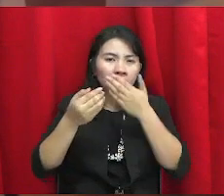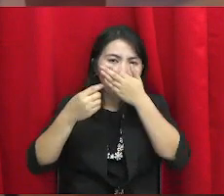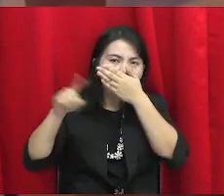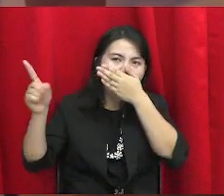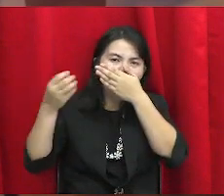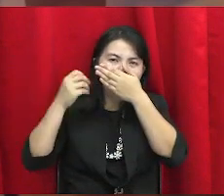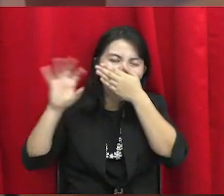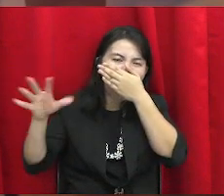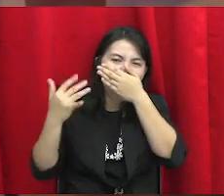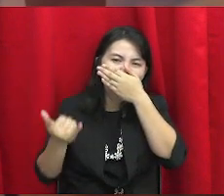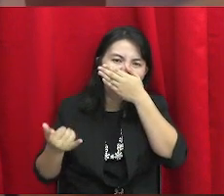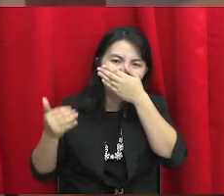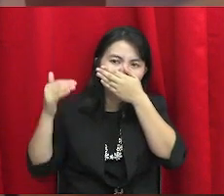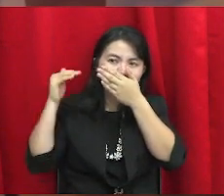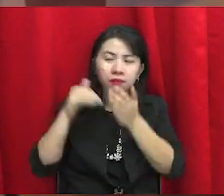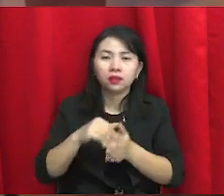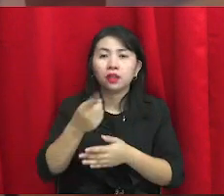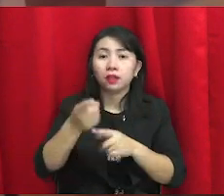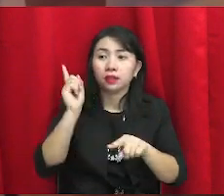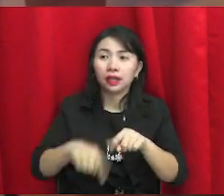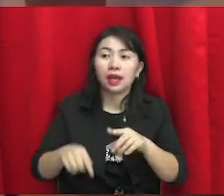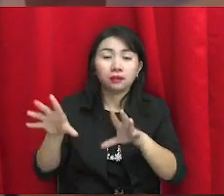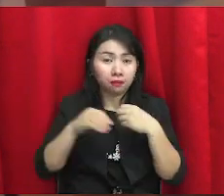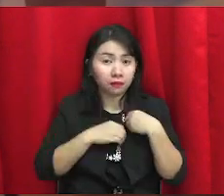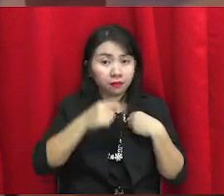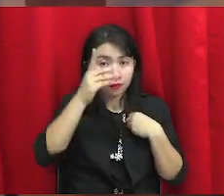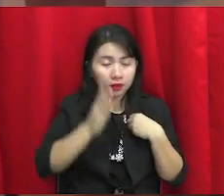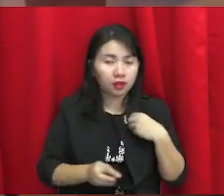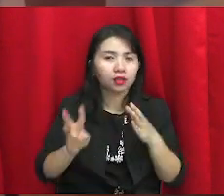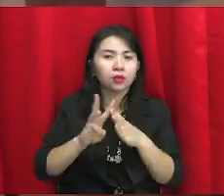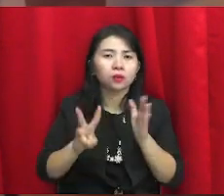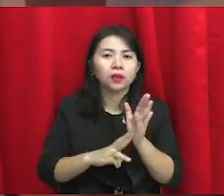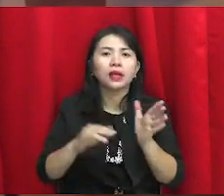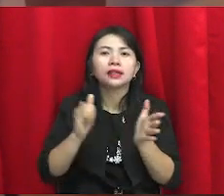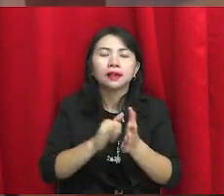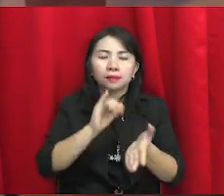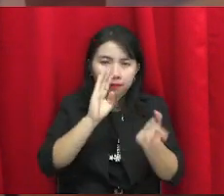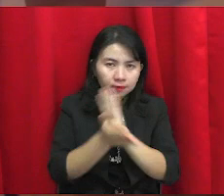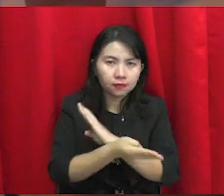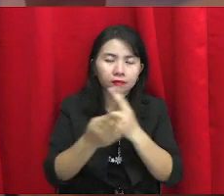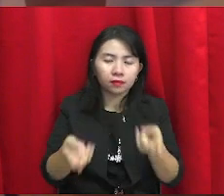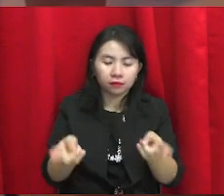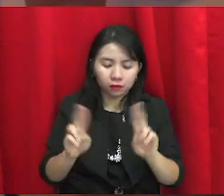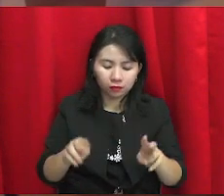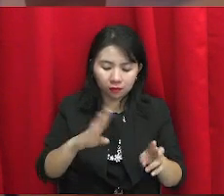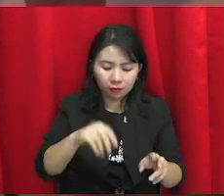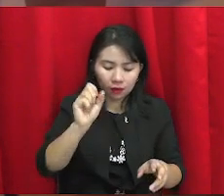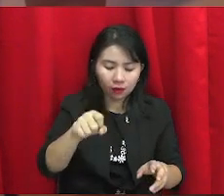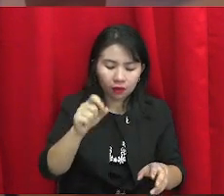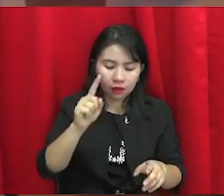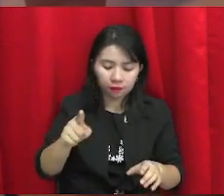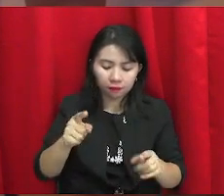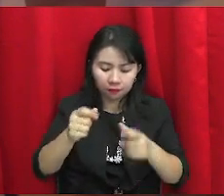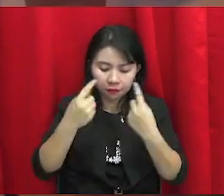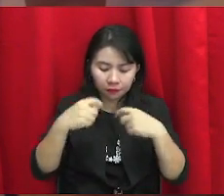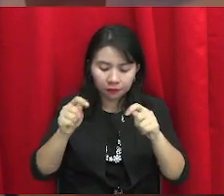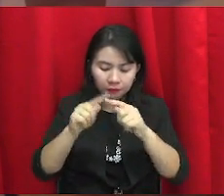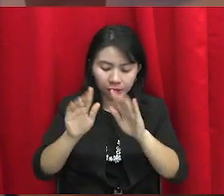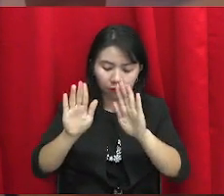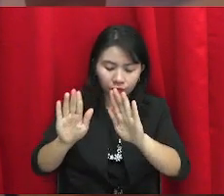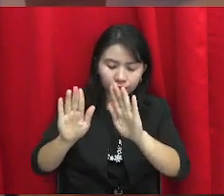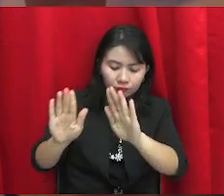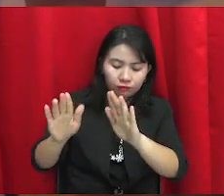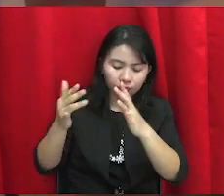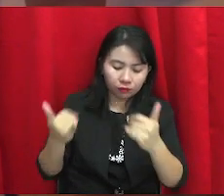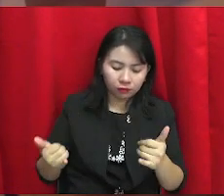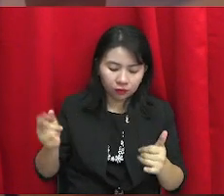Because you cannot accept God's will na yun ang mangyari. You're insisting kung ano yung gusto mong pinapakiusap sa Diyos.